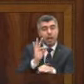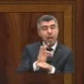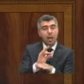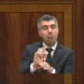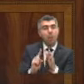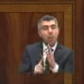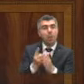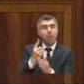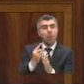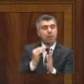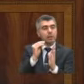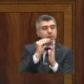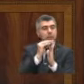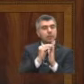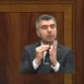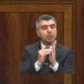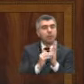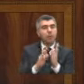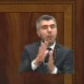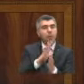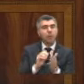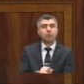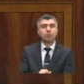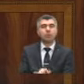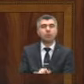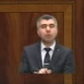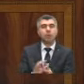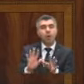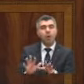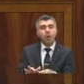الأولويات وعلى رأس اهتماماتها